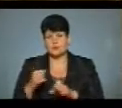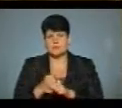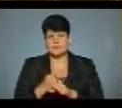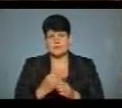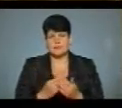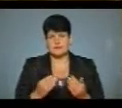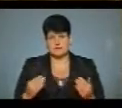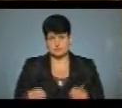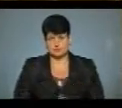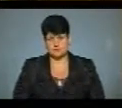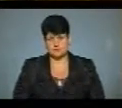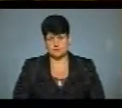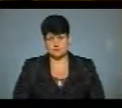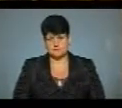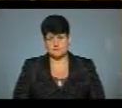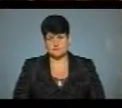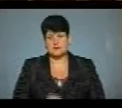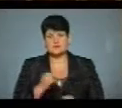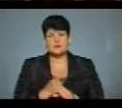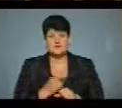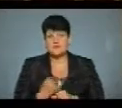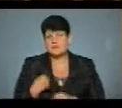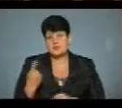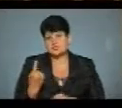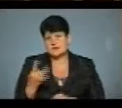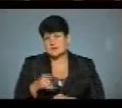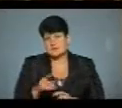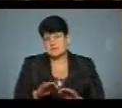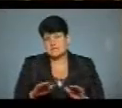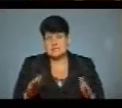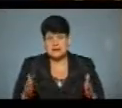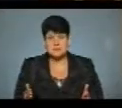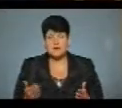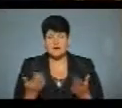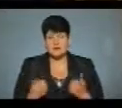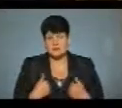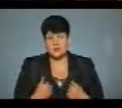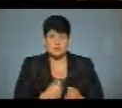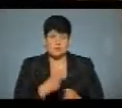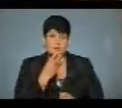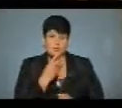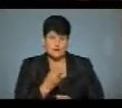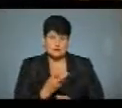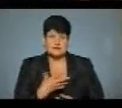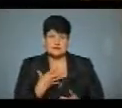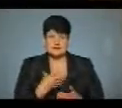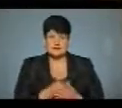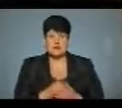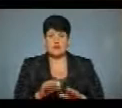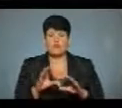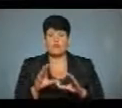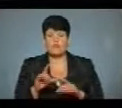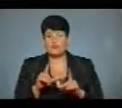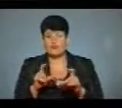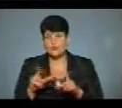виставкою. Працювала я вперше з такими дітками, але я хотіла показати в своїх фотороботах,